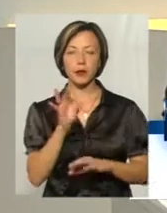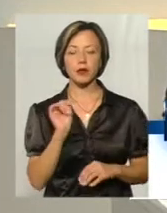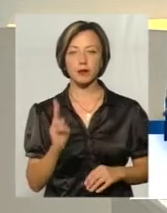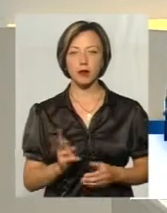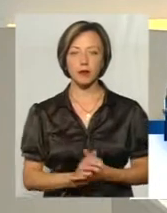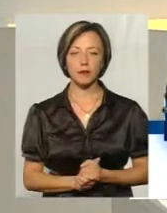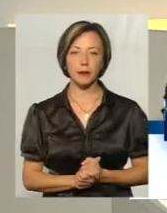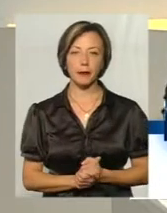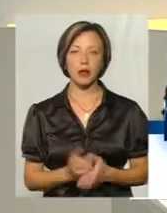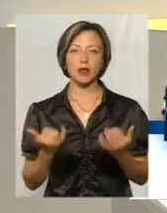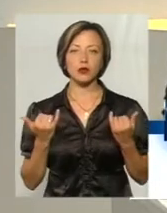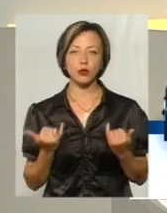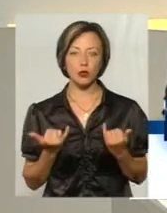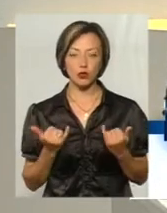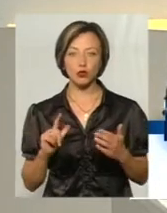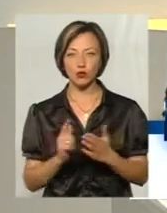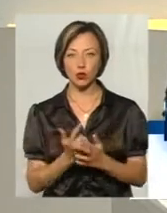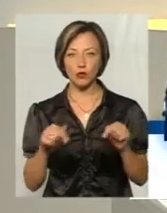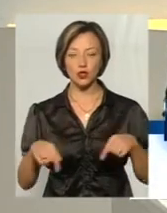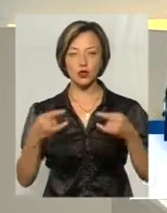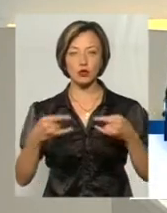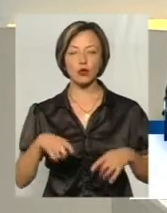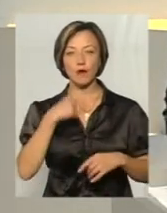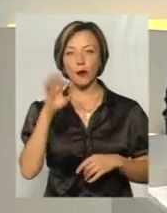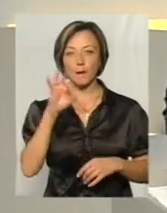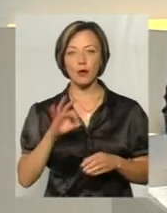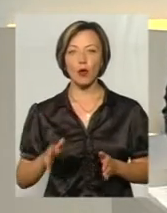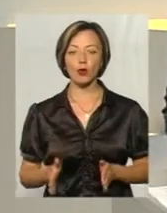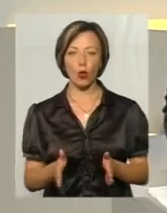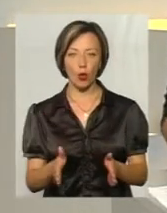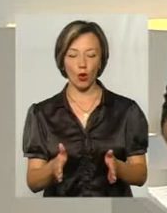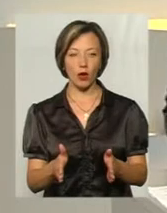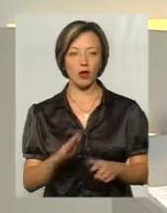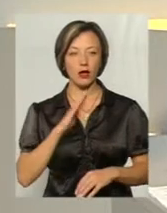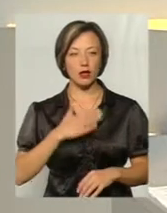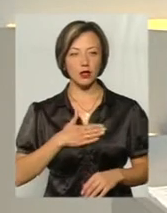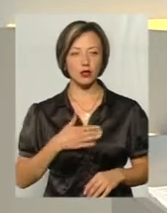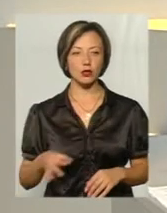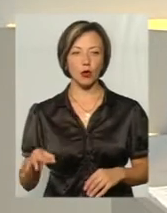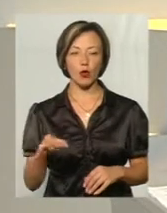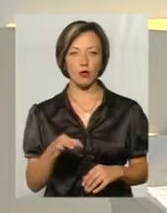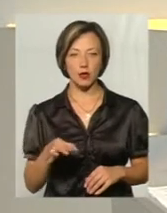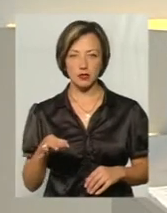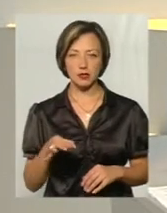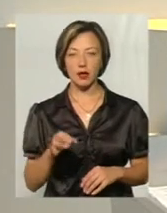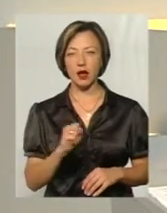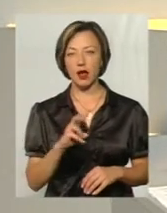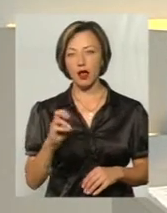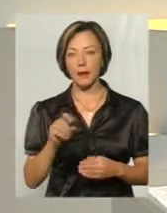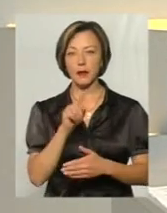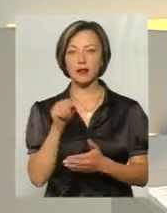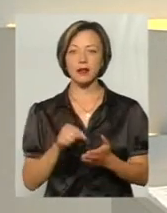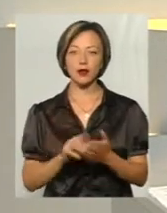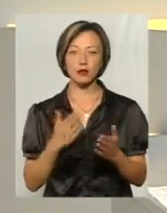мову Ольга Рибак. І сьогодні знов у цій студії ми говоримо про дороги нашої області. Але питання сьогодні